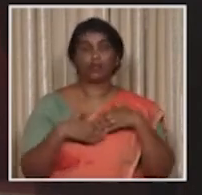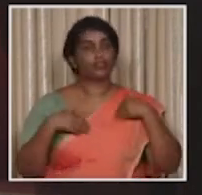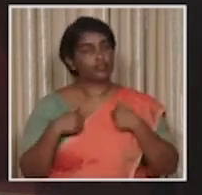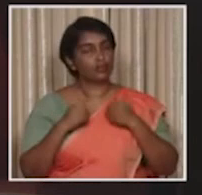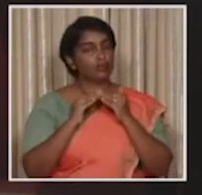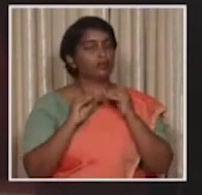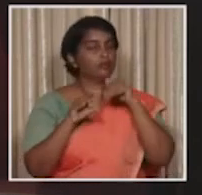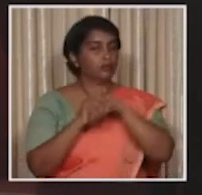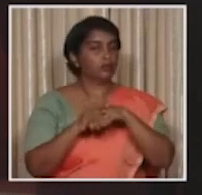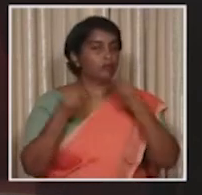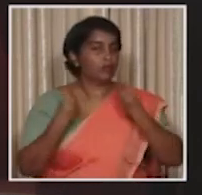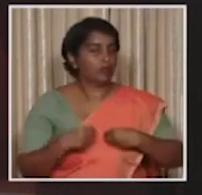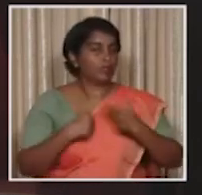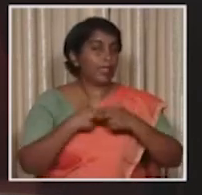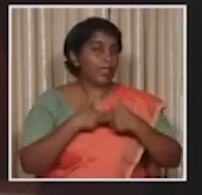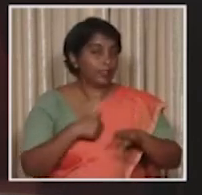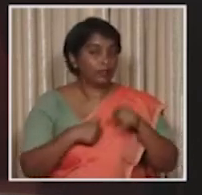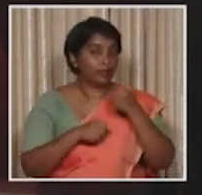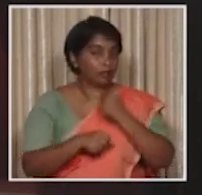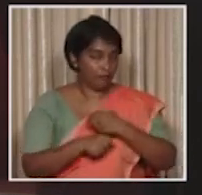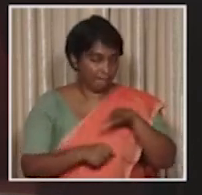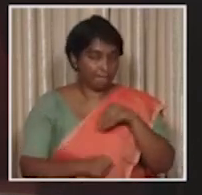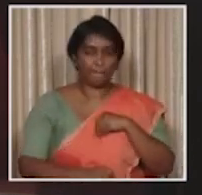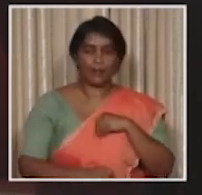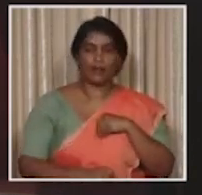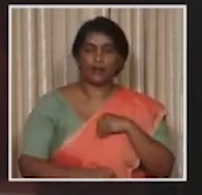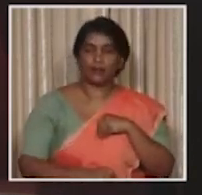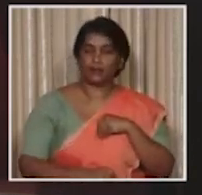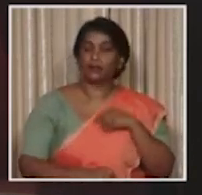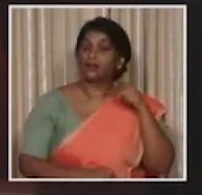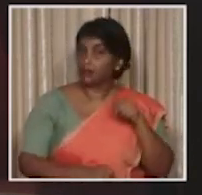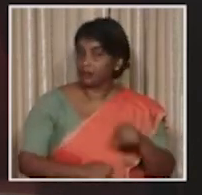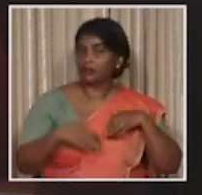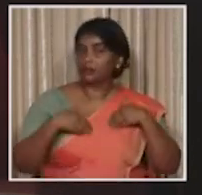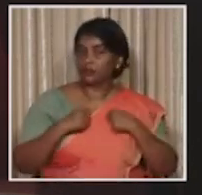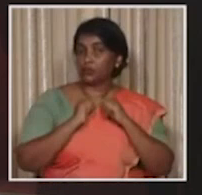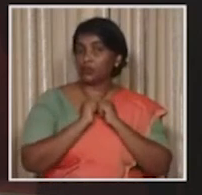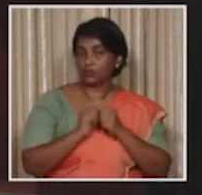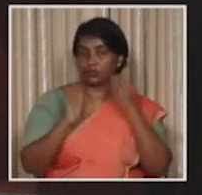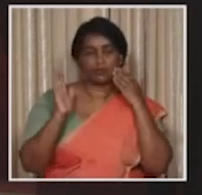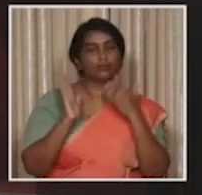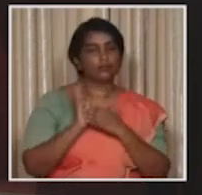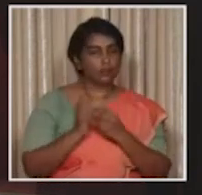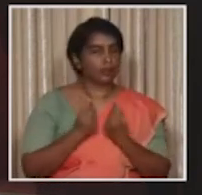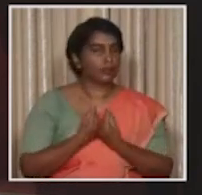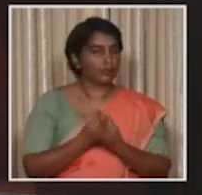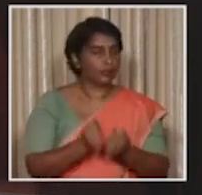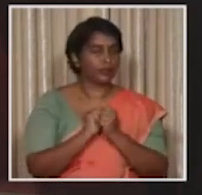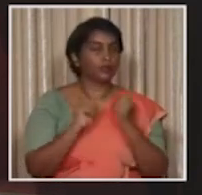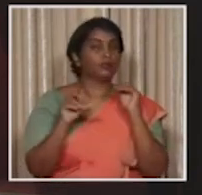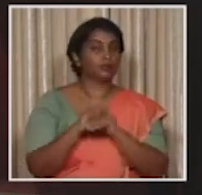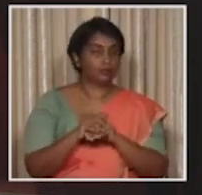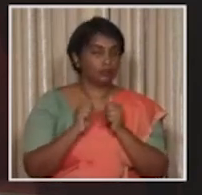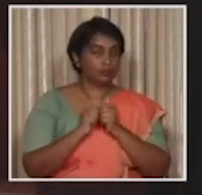සේවය අඩපණ වීමටත් හේතු වී ඇති බව රජය පිළිගන්නේද? මෙම සෞඛ්‍ය වෘත්තීන් සඳහා කඩිනමින් බඳවා ගැනීම සිදු